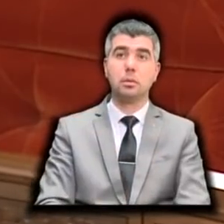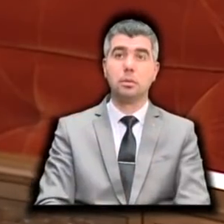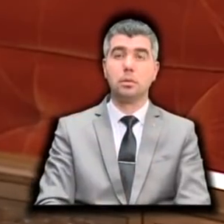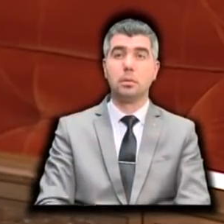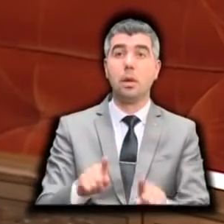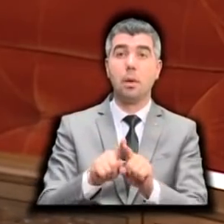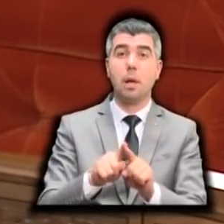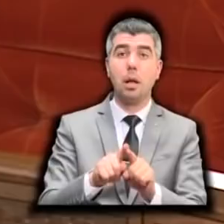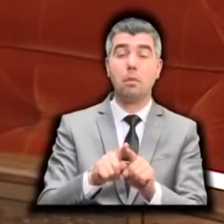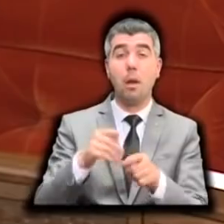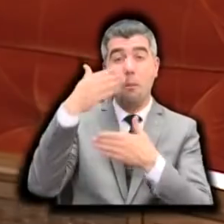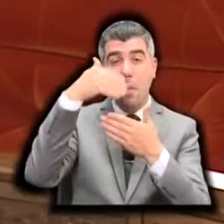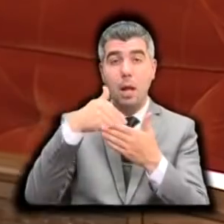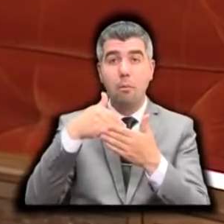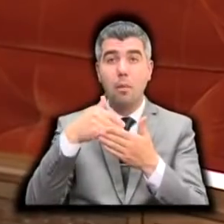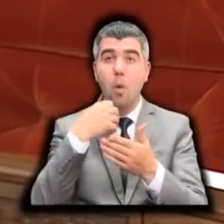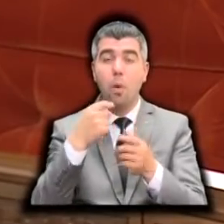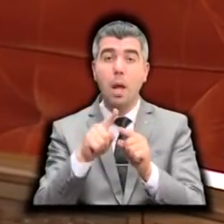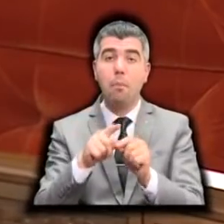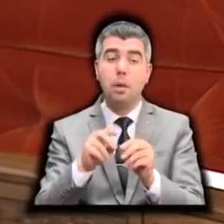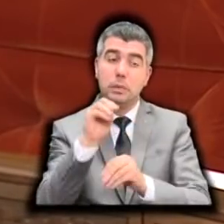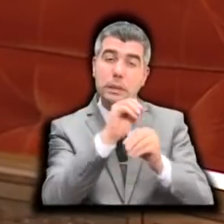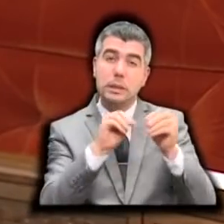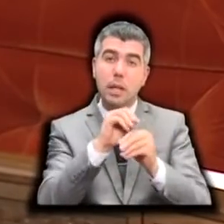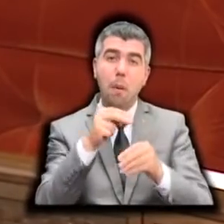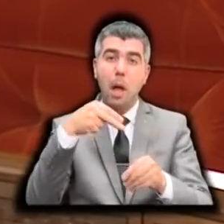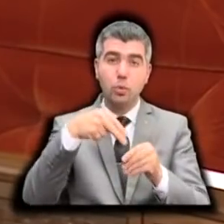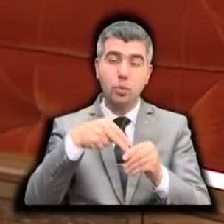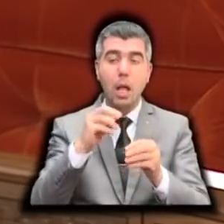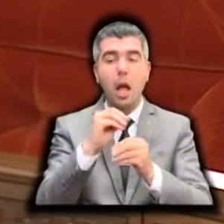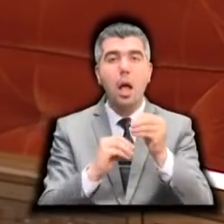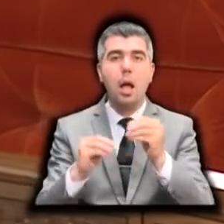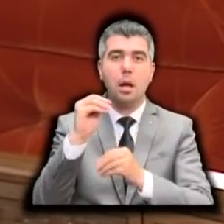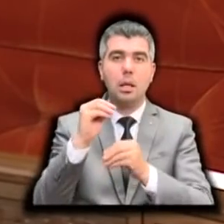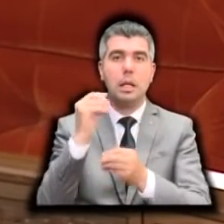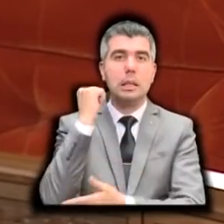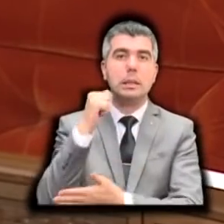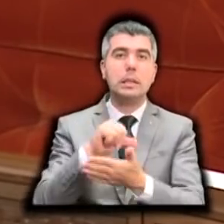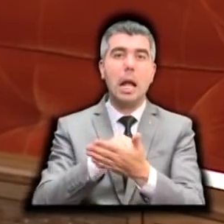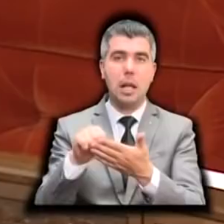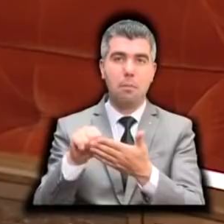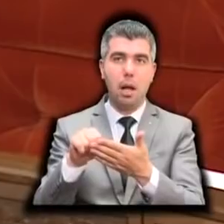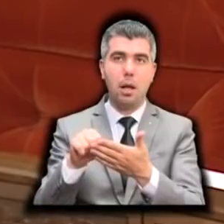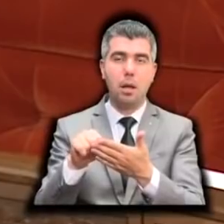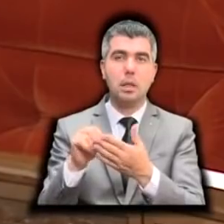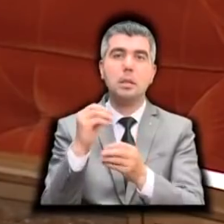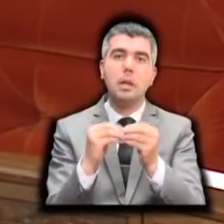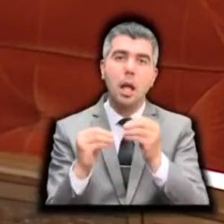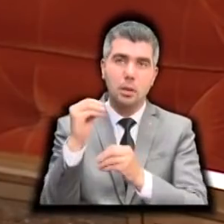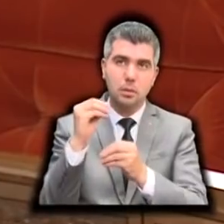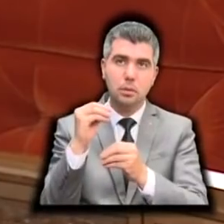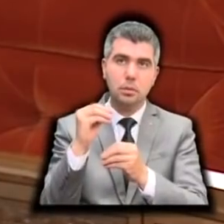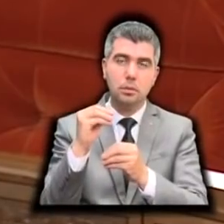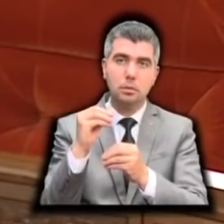الدول اللي ما كتسولش البترول، البترول فيها غالي وكاين فيها الضرائب زايدين، هما الضرائب بزاف علينا حنا. هادشي